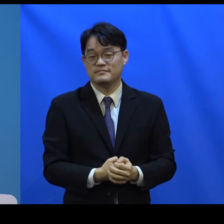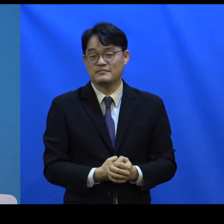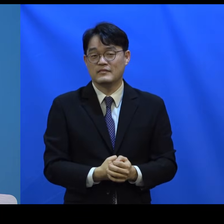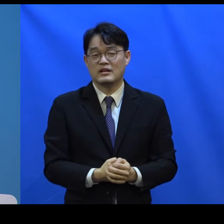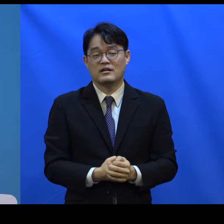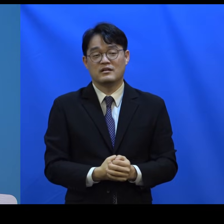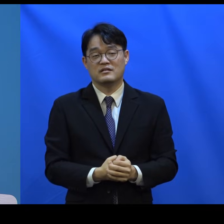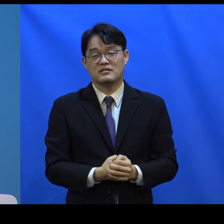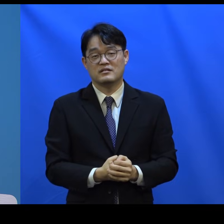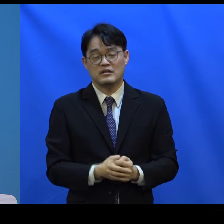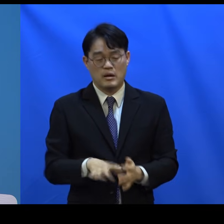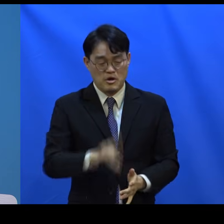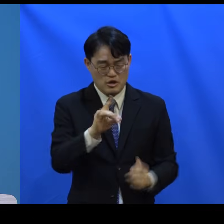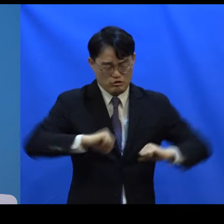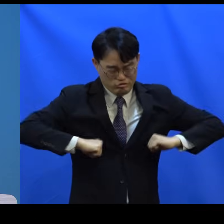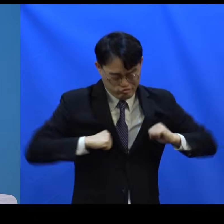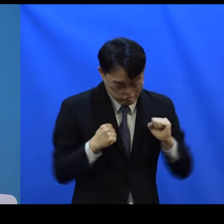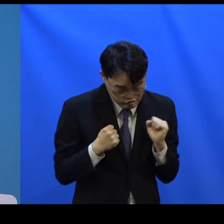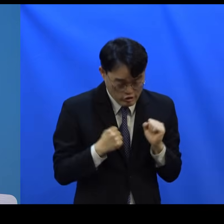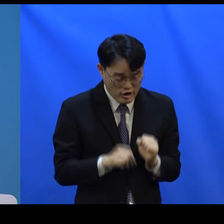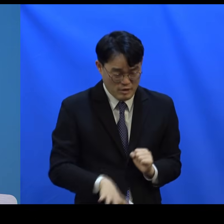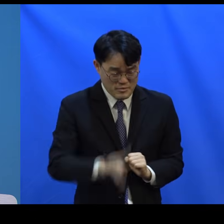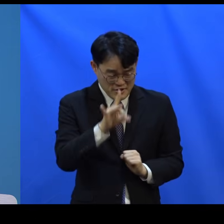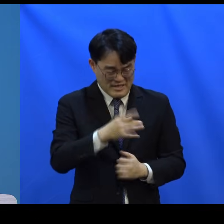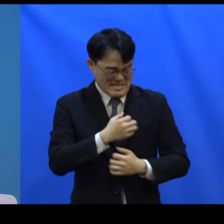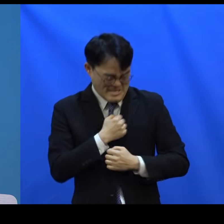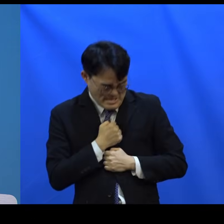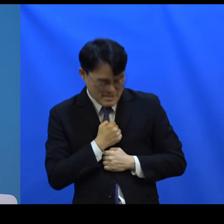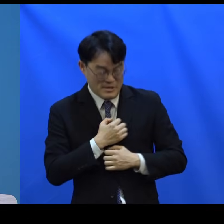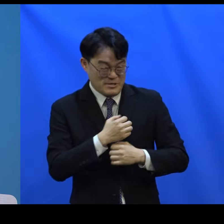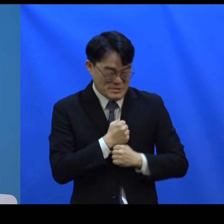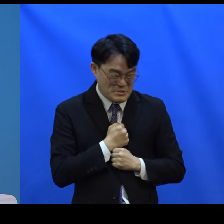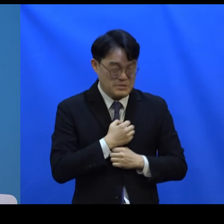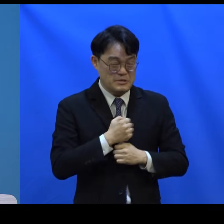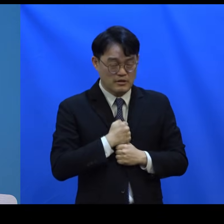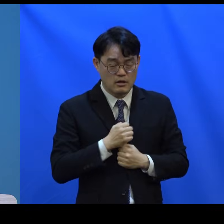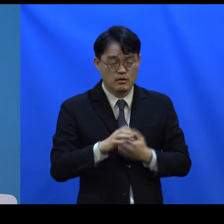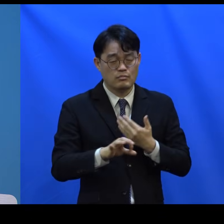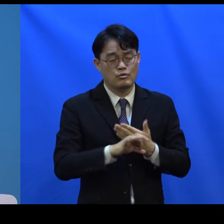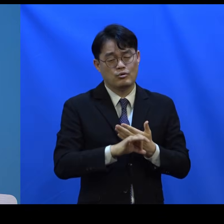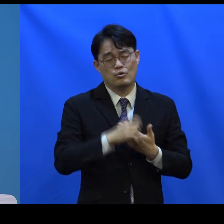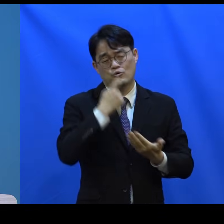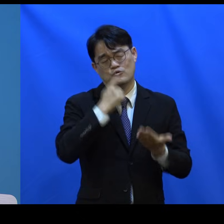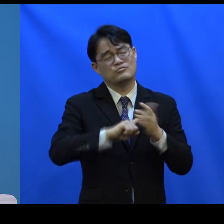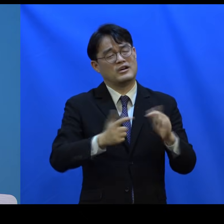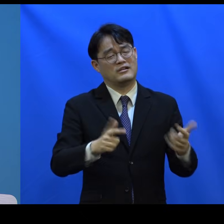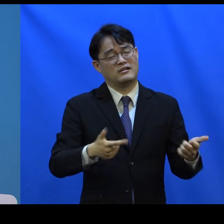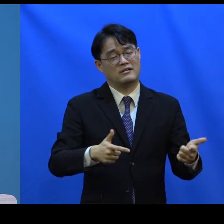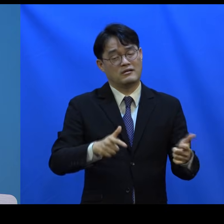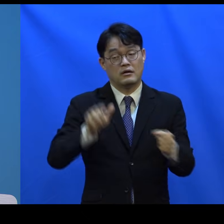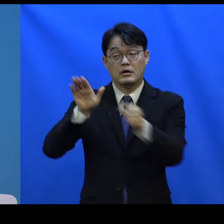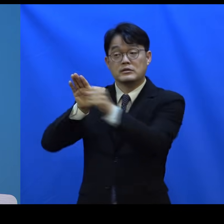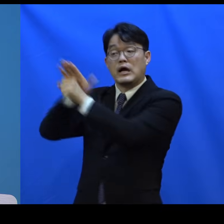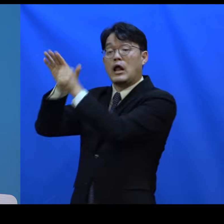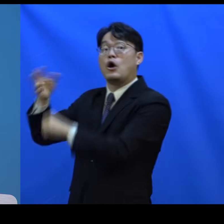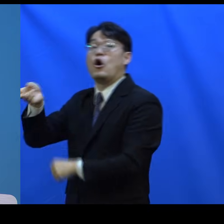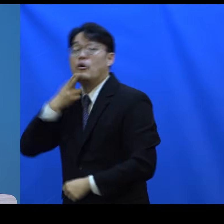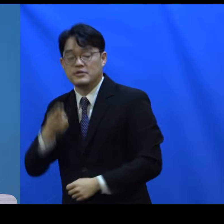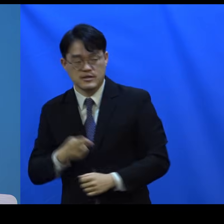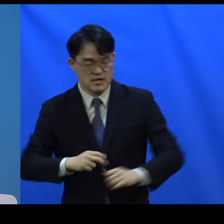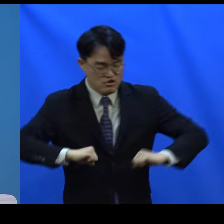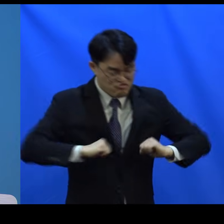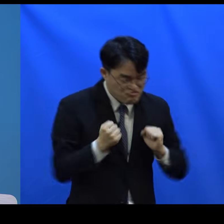순종하려고 하면 힘들어요. 여러분, 교회 와서 막 순종하려고 하면 막 주의를 지키려고 하는 거 너무 힘든 거예요. 근데